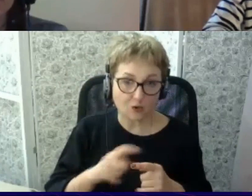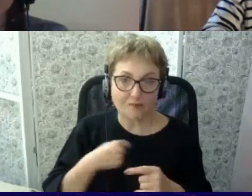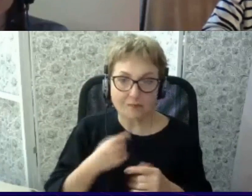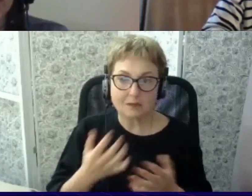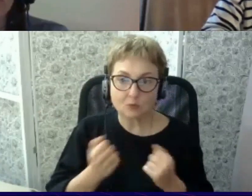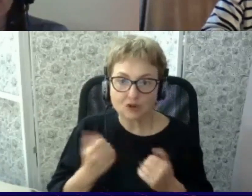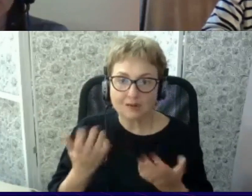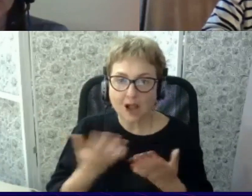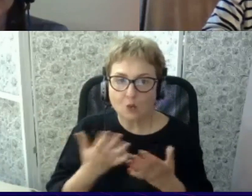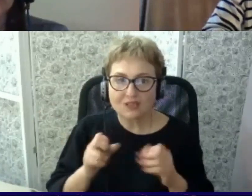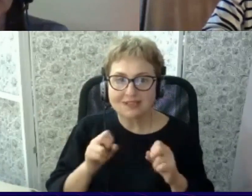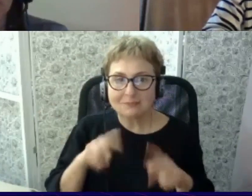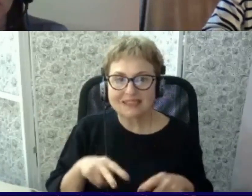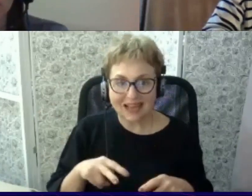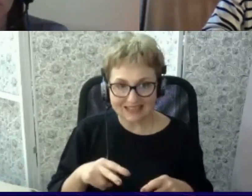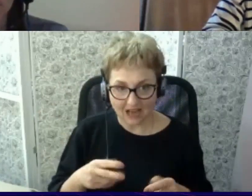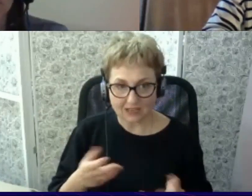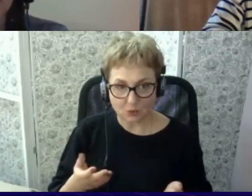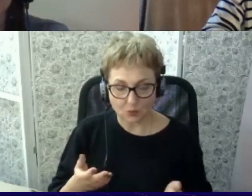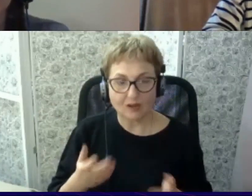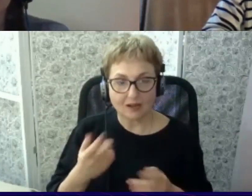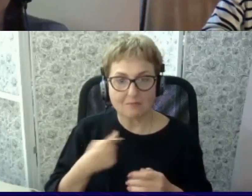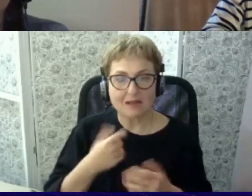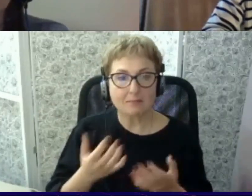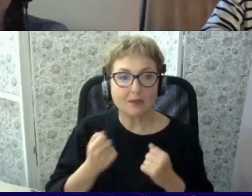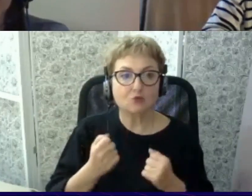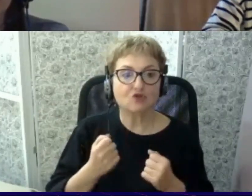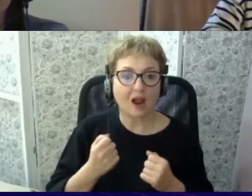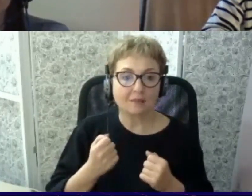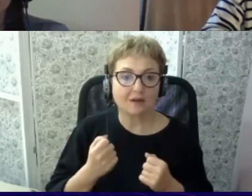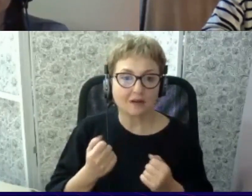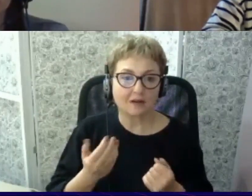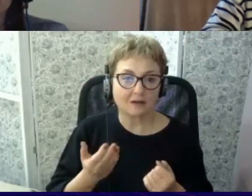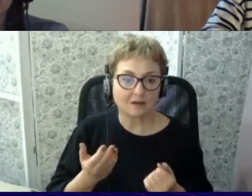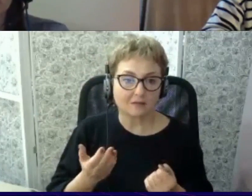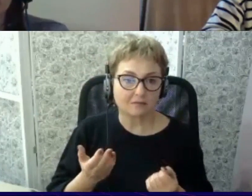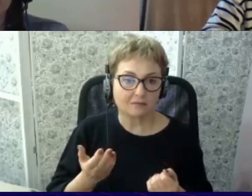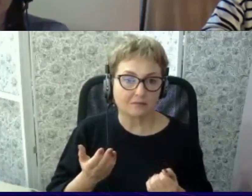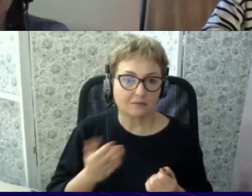которого мы получаем какую-то специализацию, да? Мы получаем